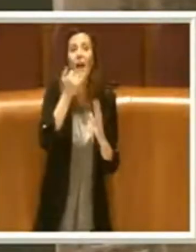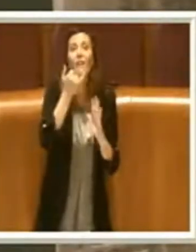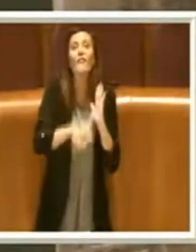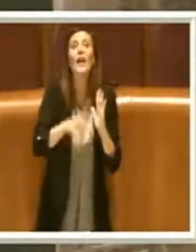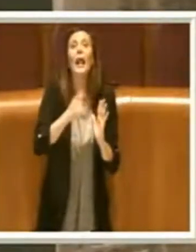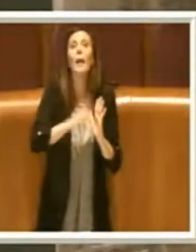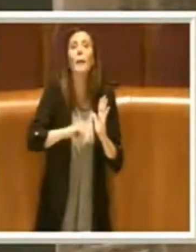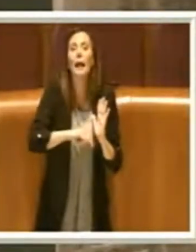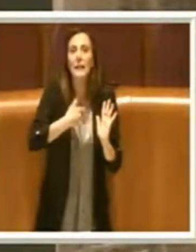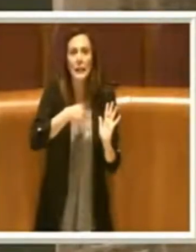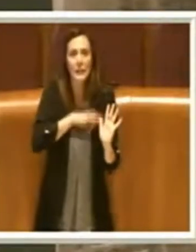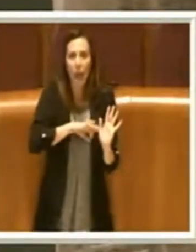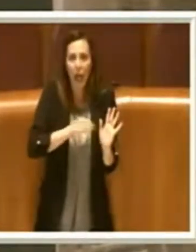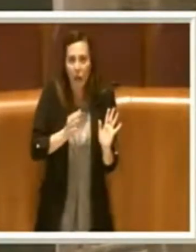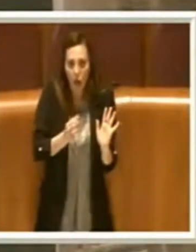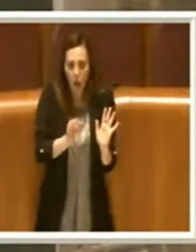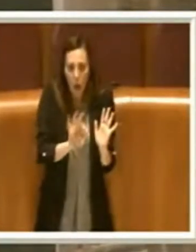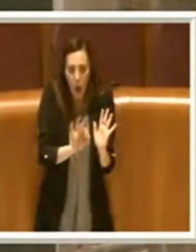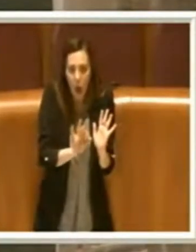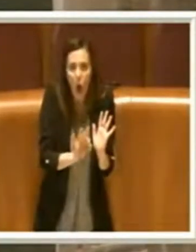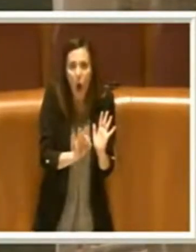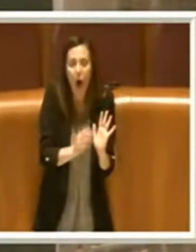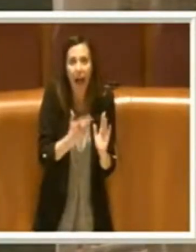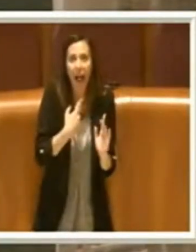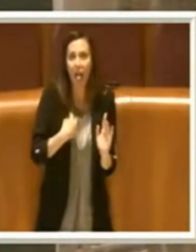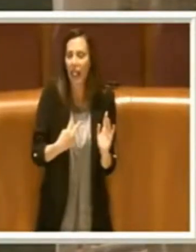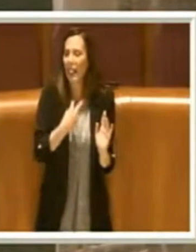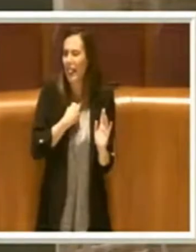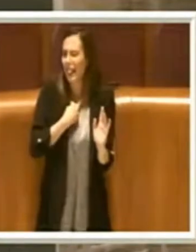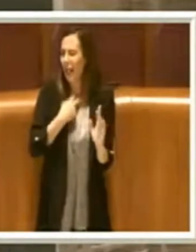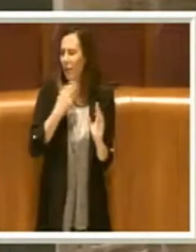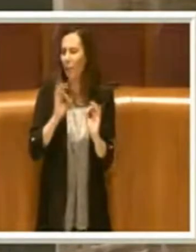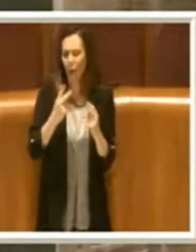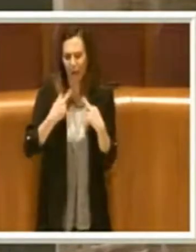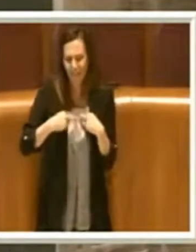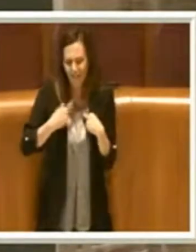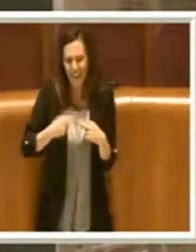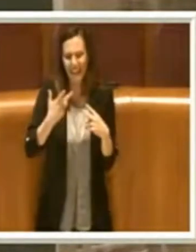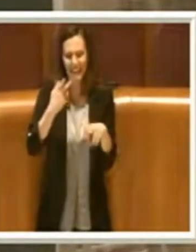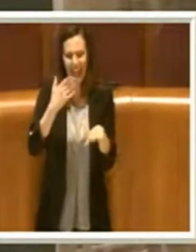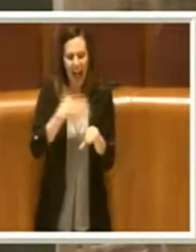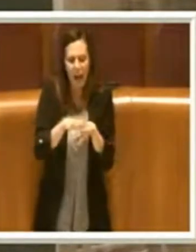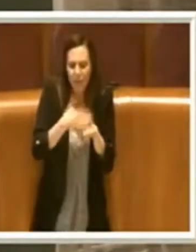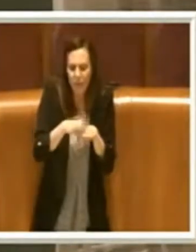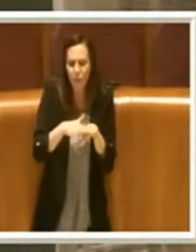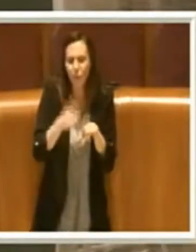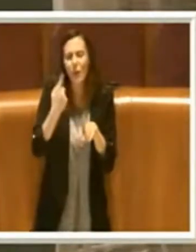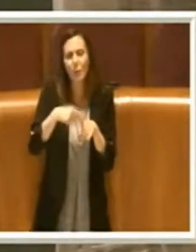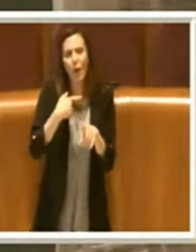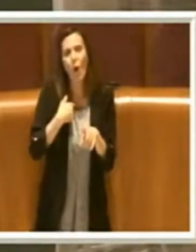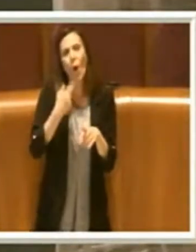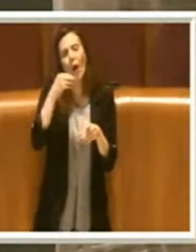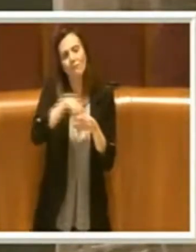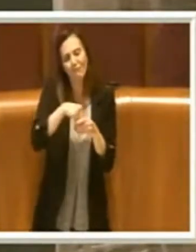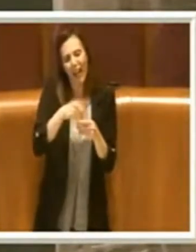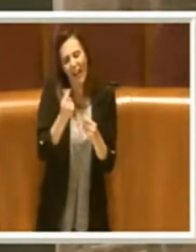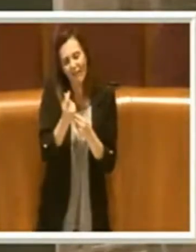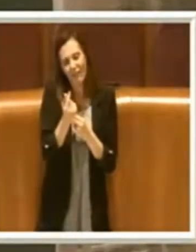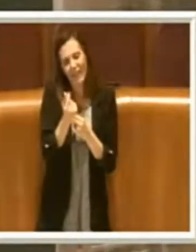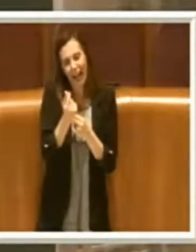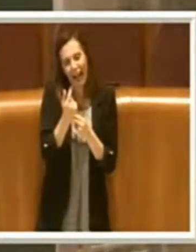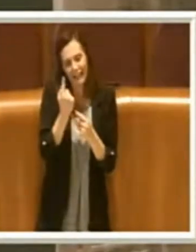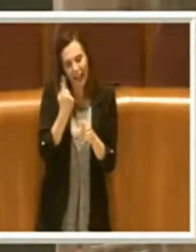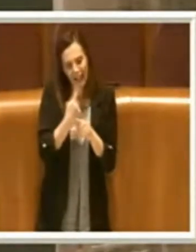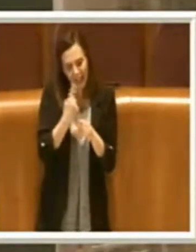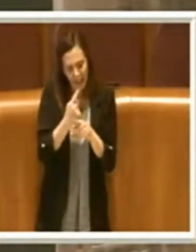sono costretti a rivedere completamente la propria vita alle proprie abitudini anche le loro finanze perché abbiamo